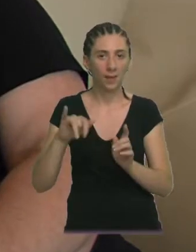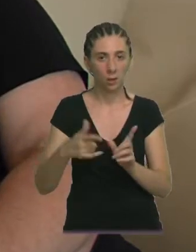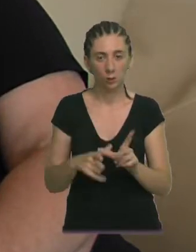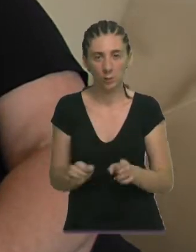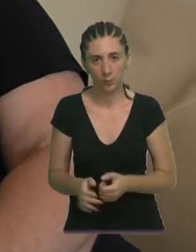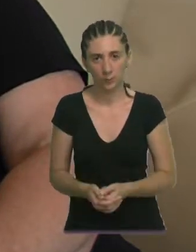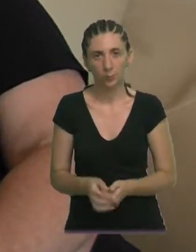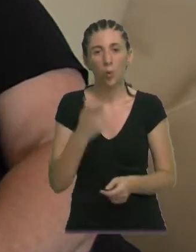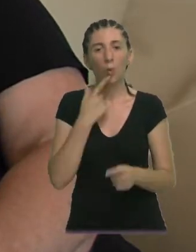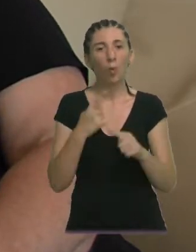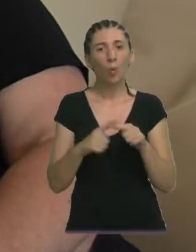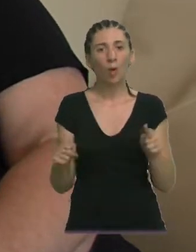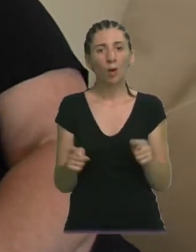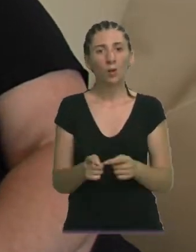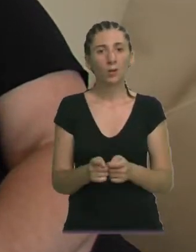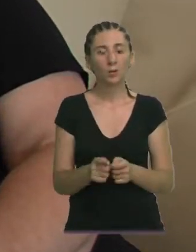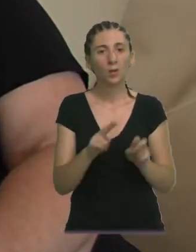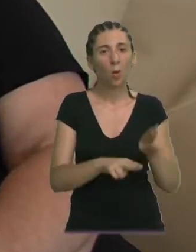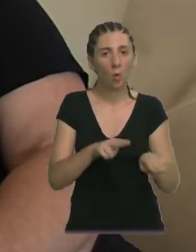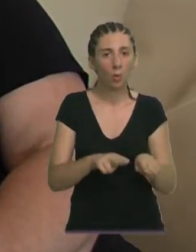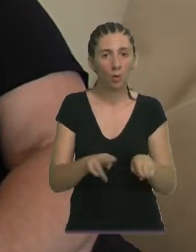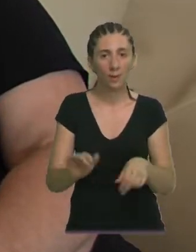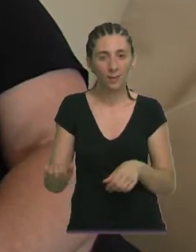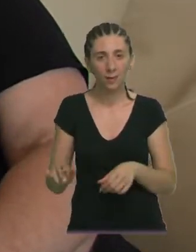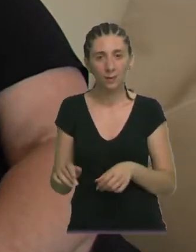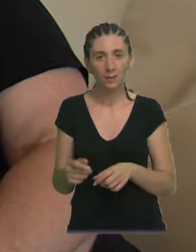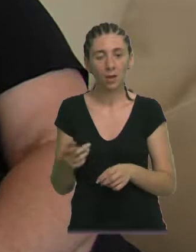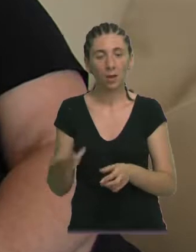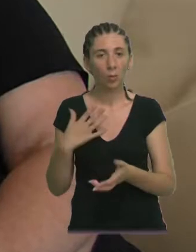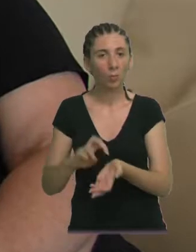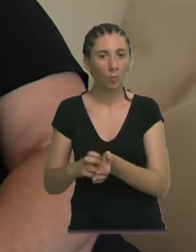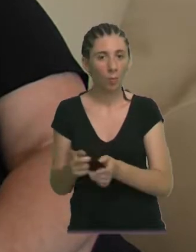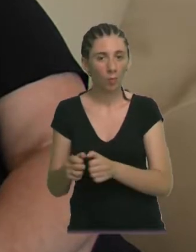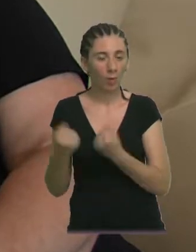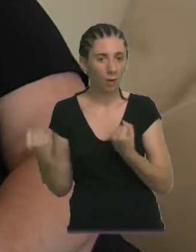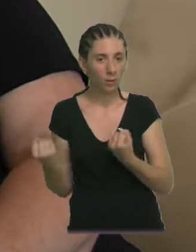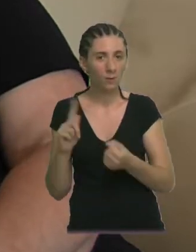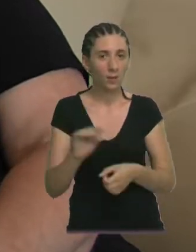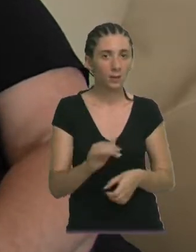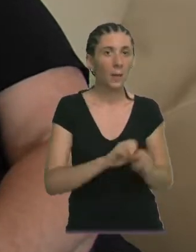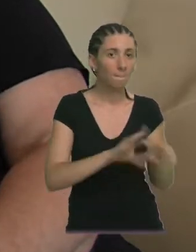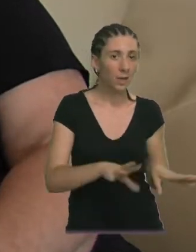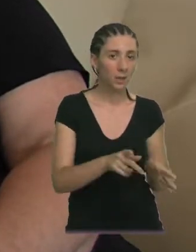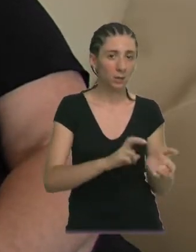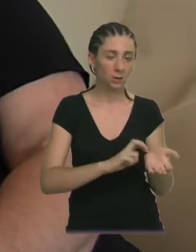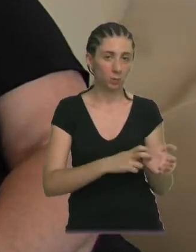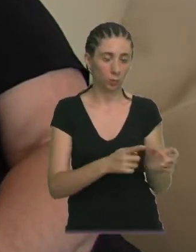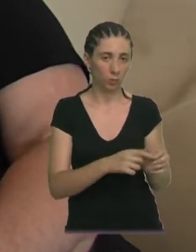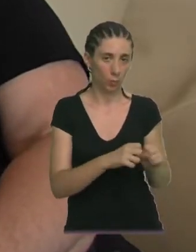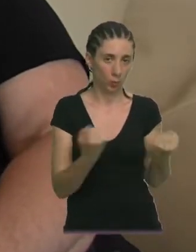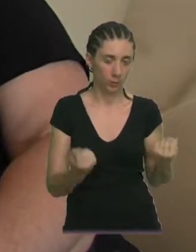Što možete reći, koja razlika u odgoju djece s teškoćama u razvoju i djece bez teškoća u